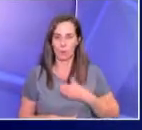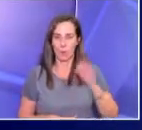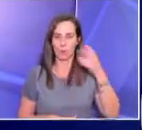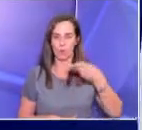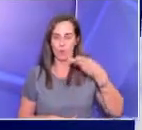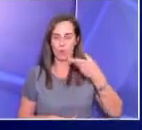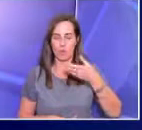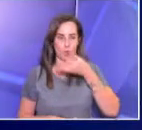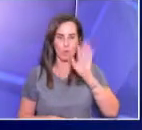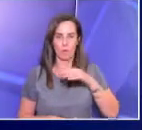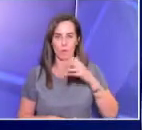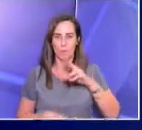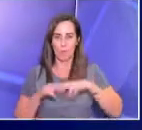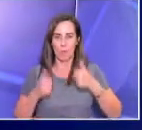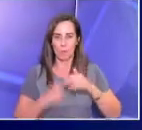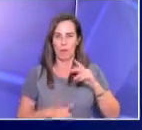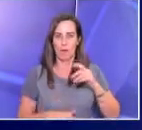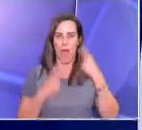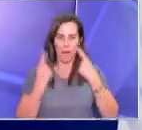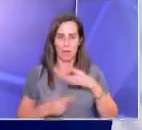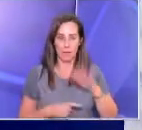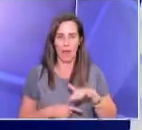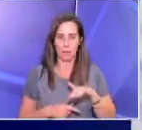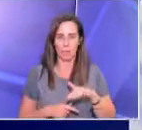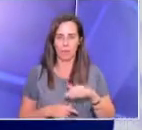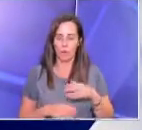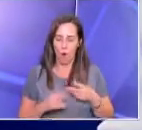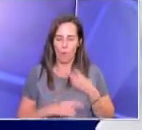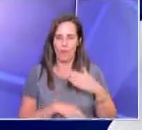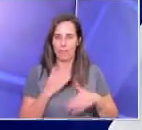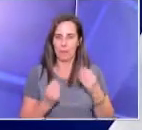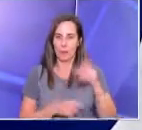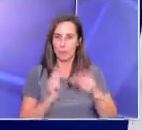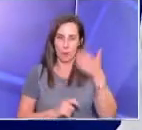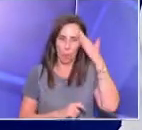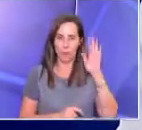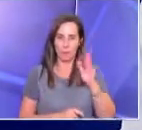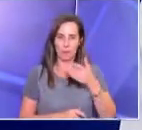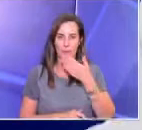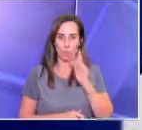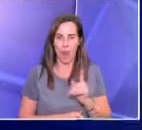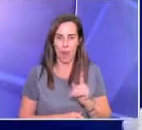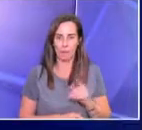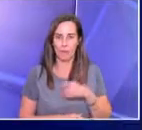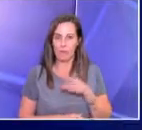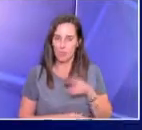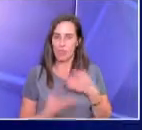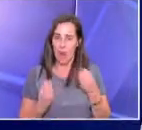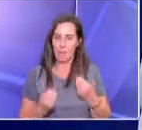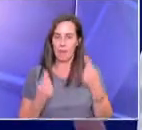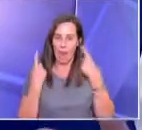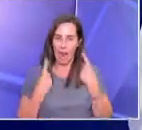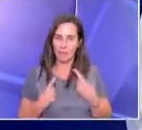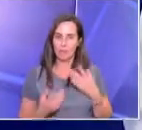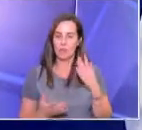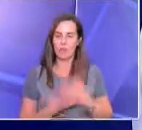משאר המועמדים. אני אפתיע אתכם, הציבור החרדי גם עובר איזשהו תהליך. הרבה אנשים לא מכירים את זה כי הם לא ירושלמים, אבל יש הרבה מאוד